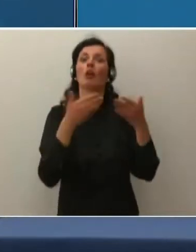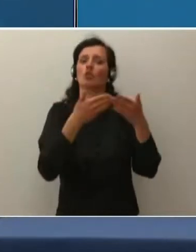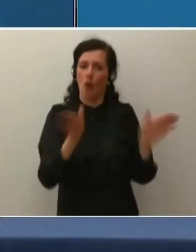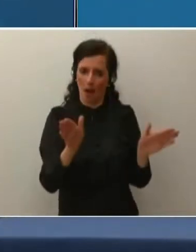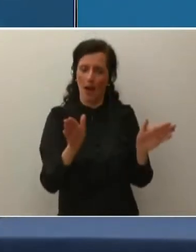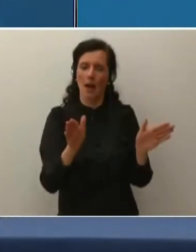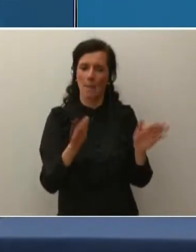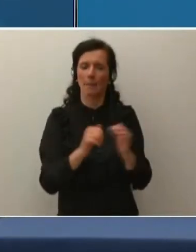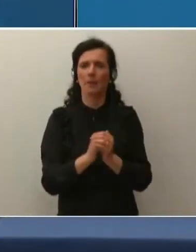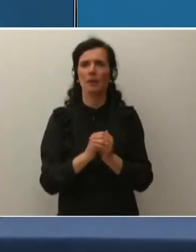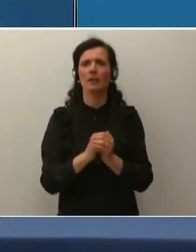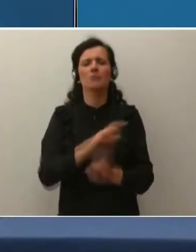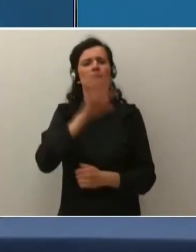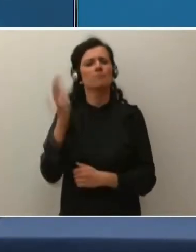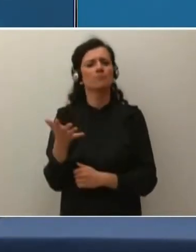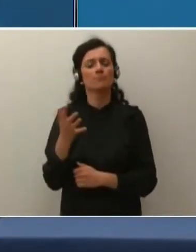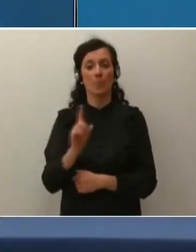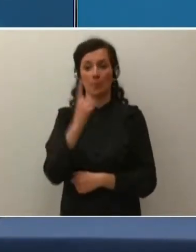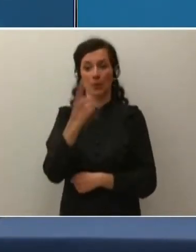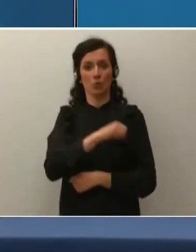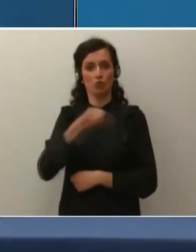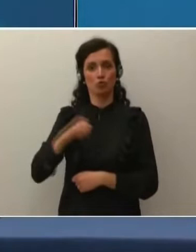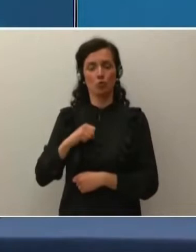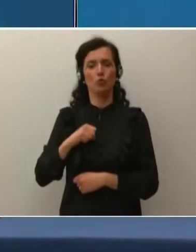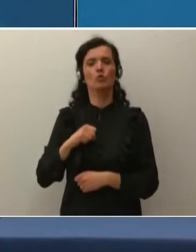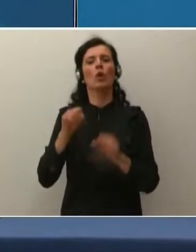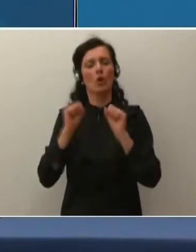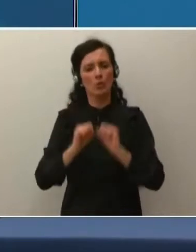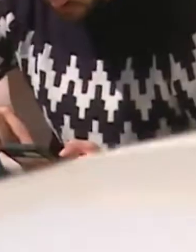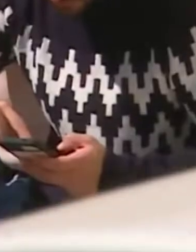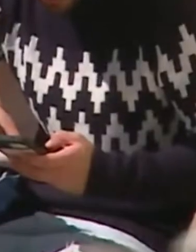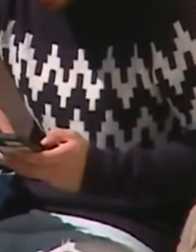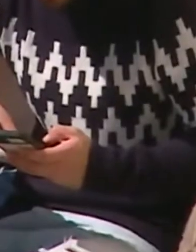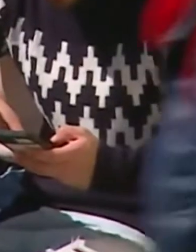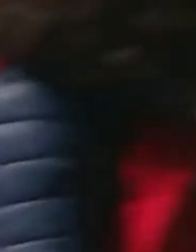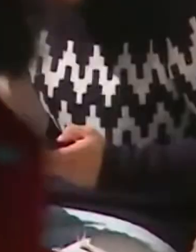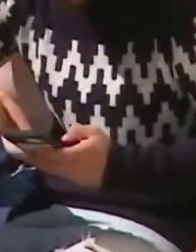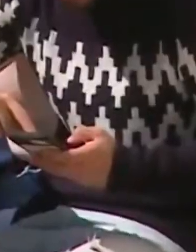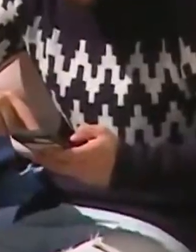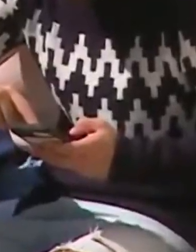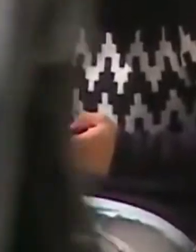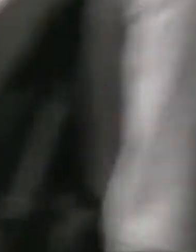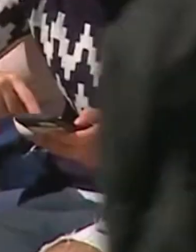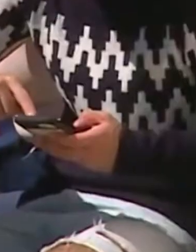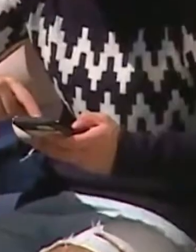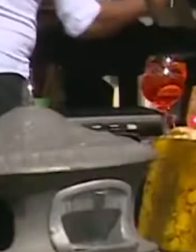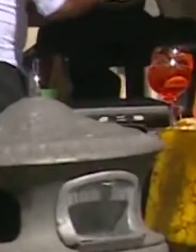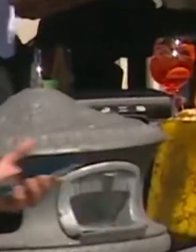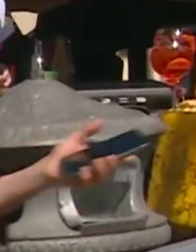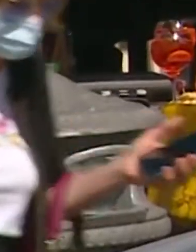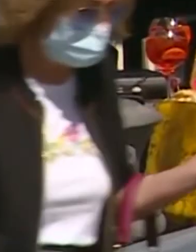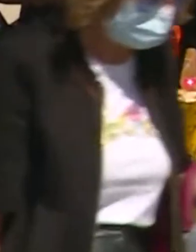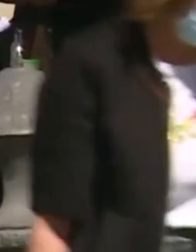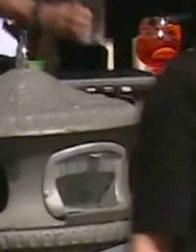confermato che in zona gialla fino al primo giugno i ristoranti potranno accogliere i clienti all'aperto sia a pranzo che a cena ma